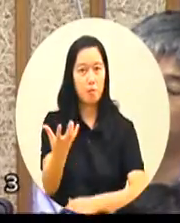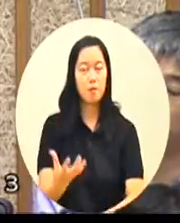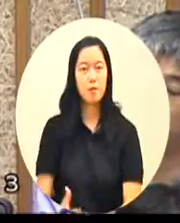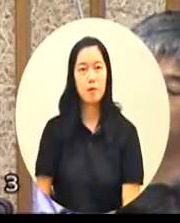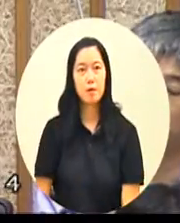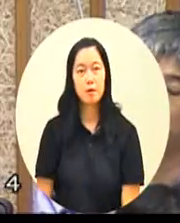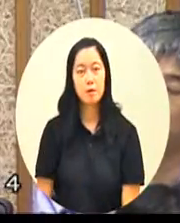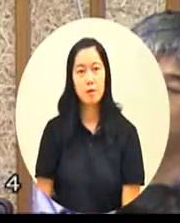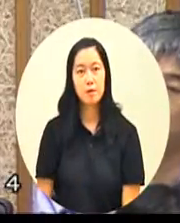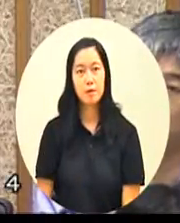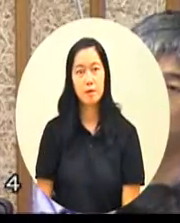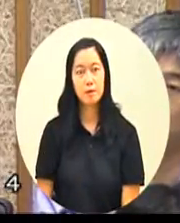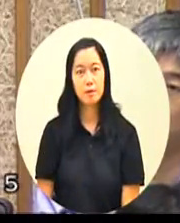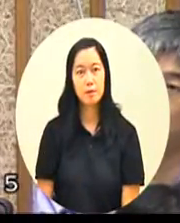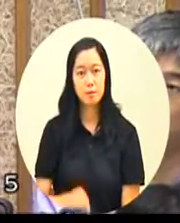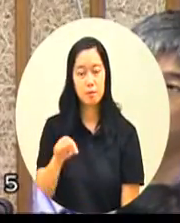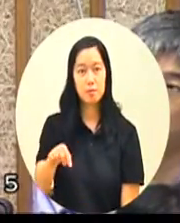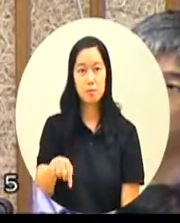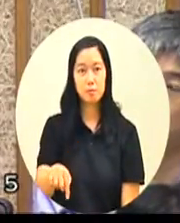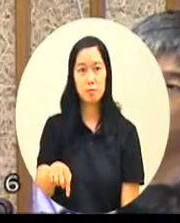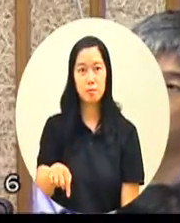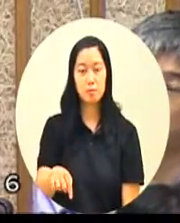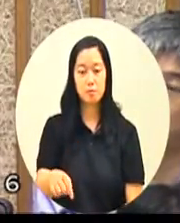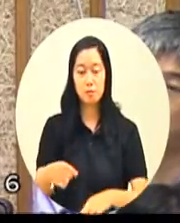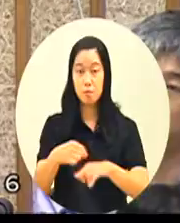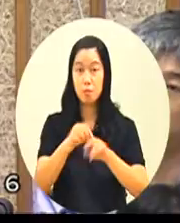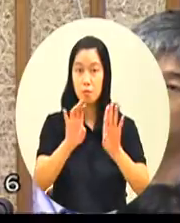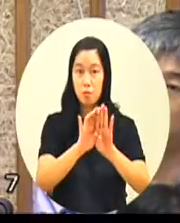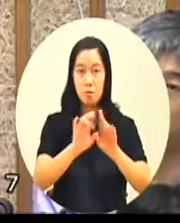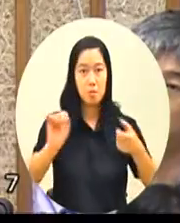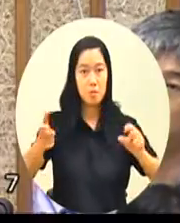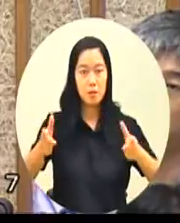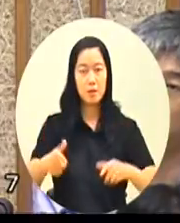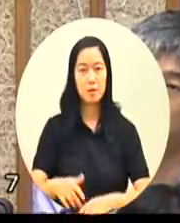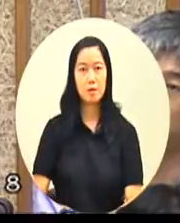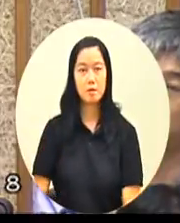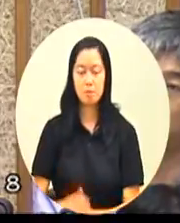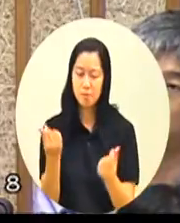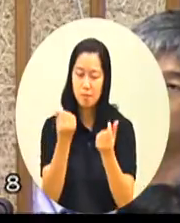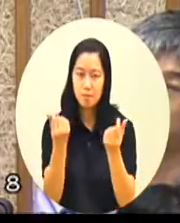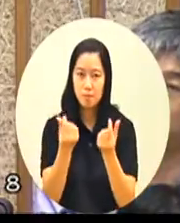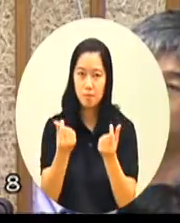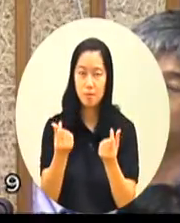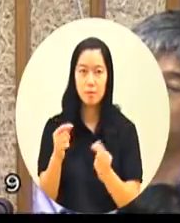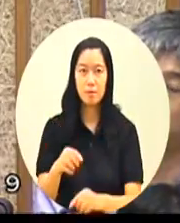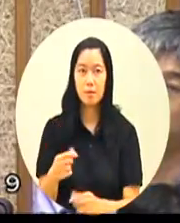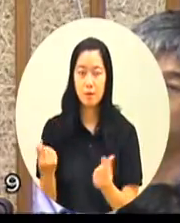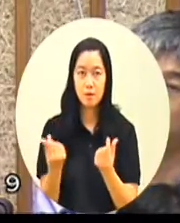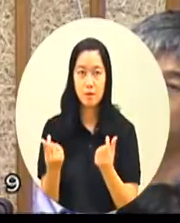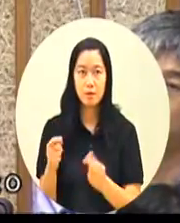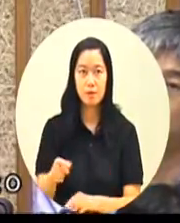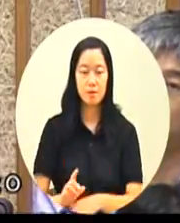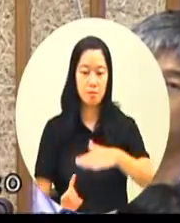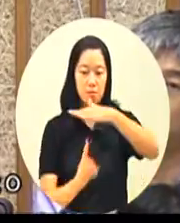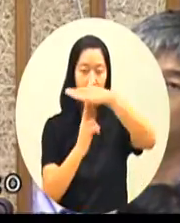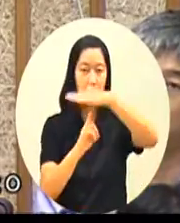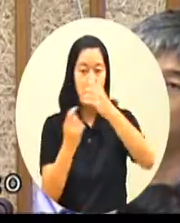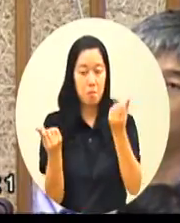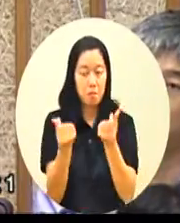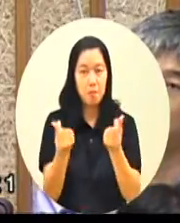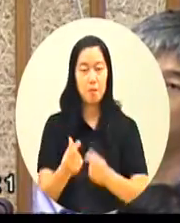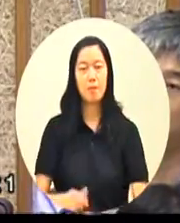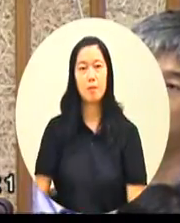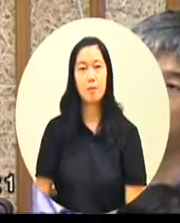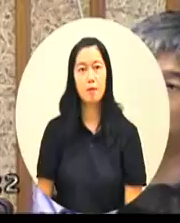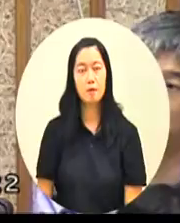酒 那个 品牌不是金门的，就是比较类似跟高粱酒是类似的